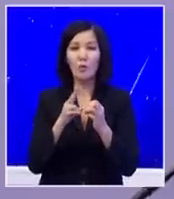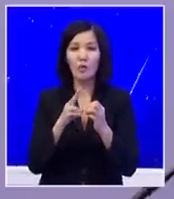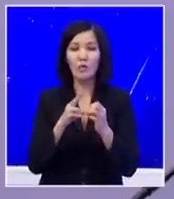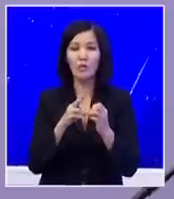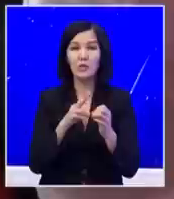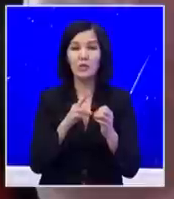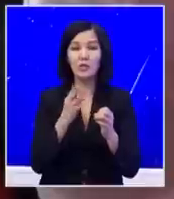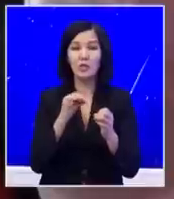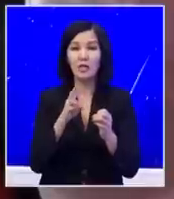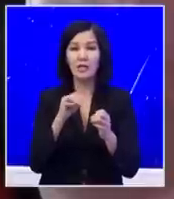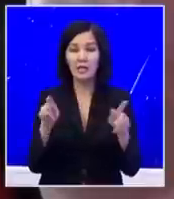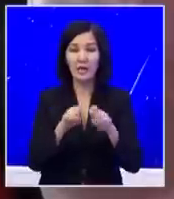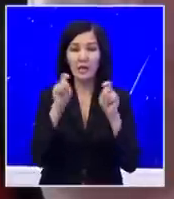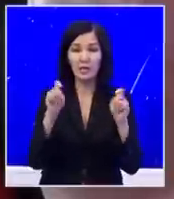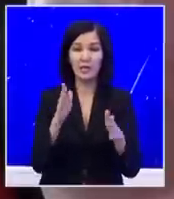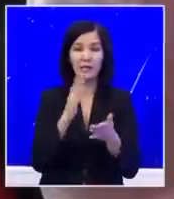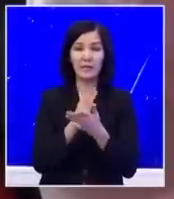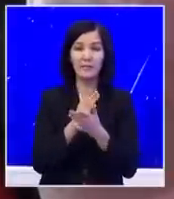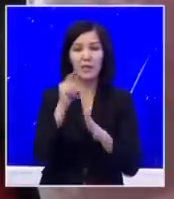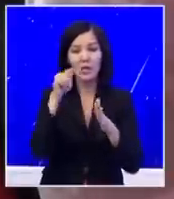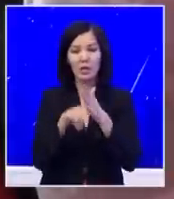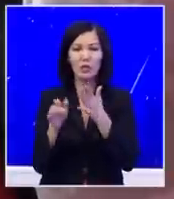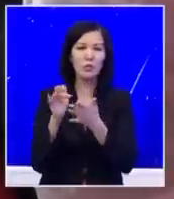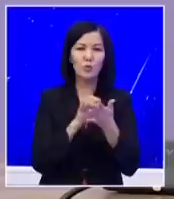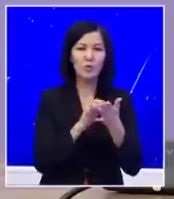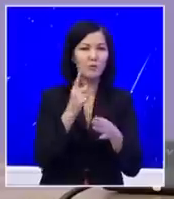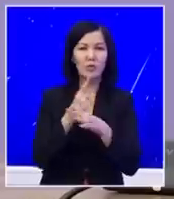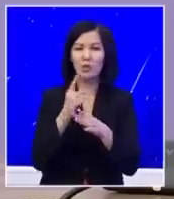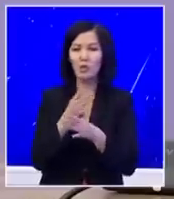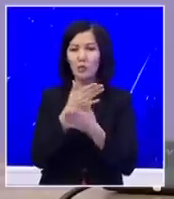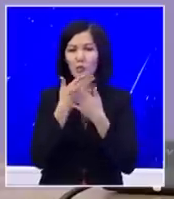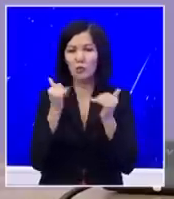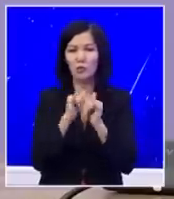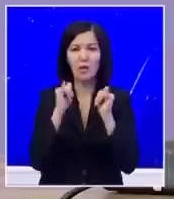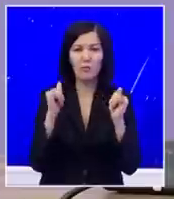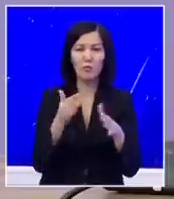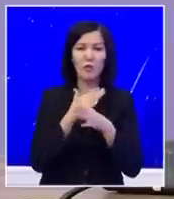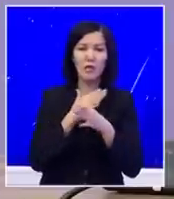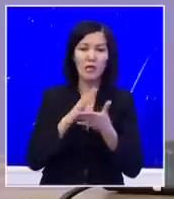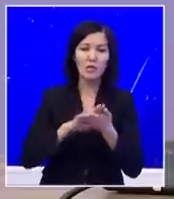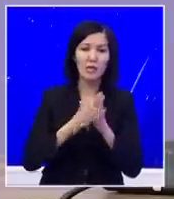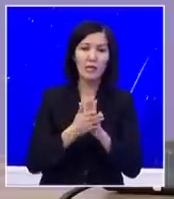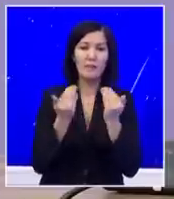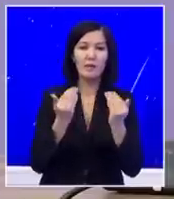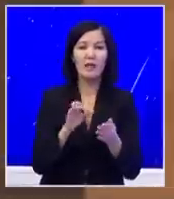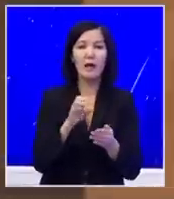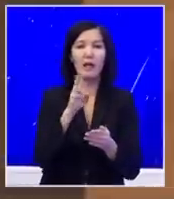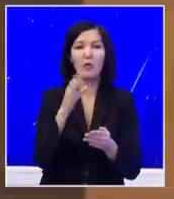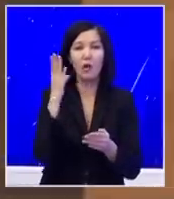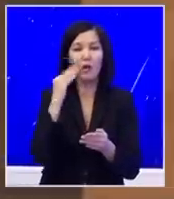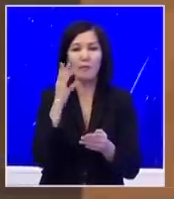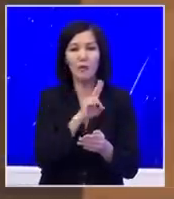сөйтіп ойланады. Ішкі туризмге шектеу жоқ. Жергілікті билік қайта даму алуына жағдай жасап атыр. Мәселен, Алакөлге биыл Алматы